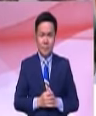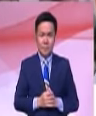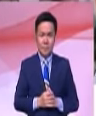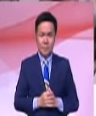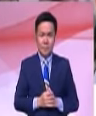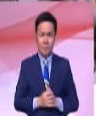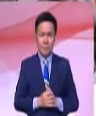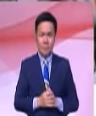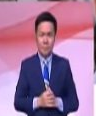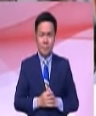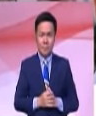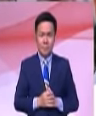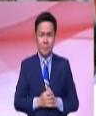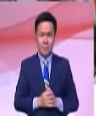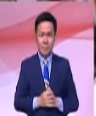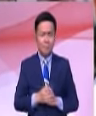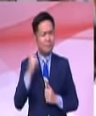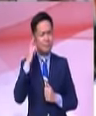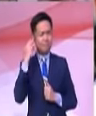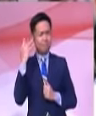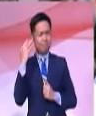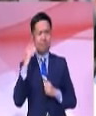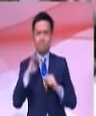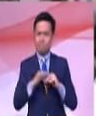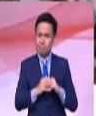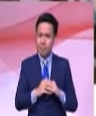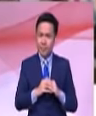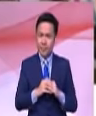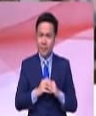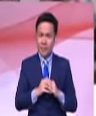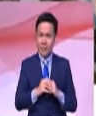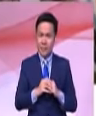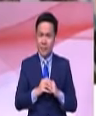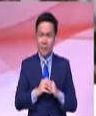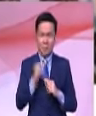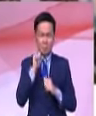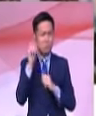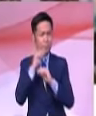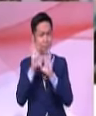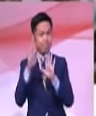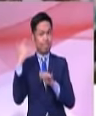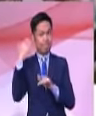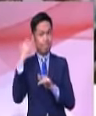Tapi kena-kena ini telah kita beri amaran, ya, kita